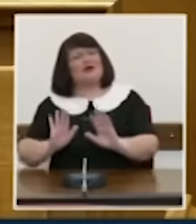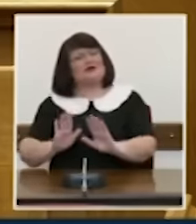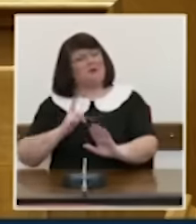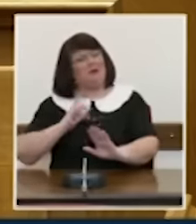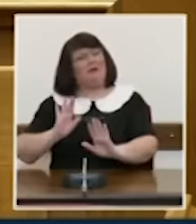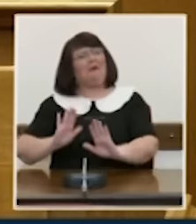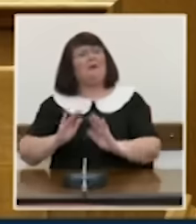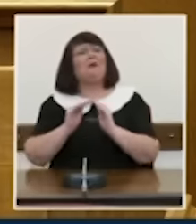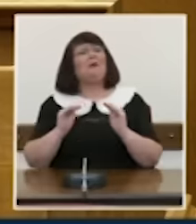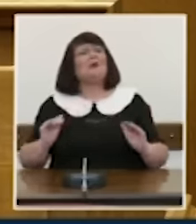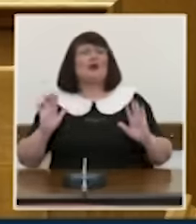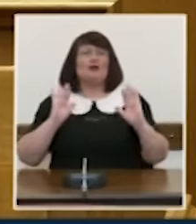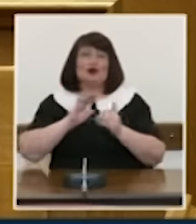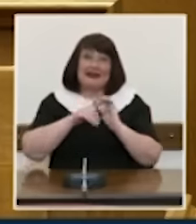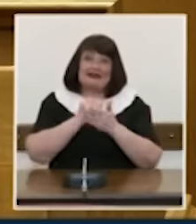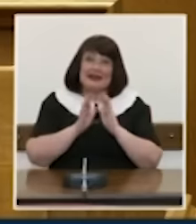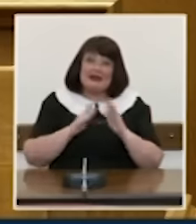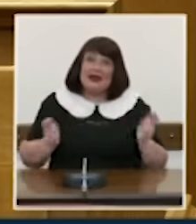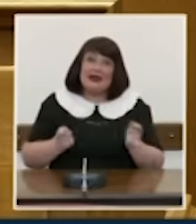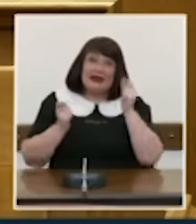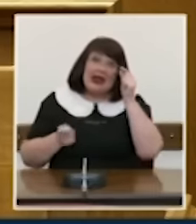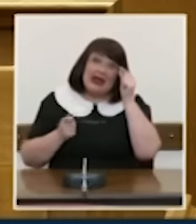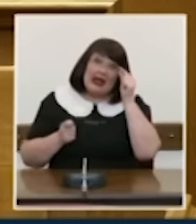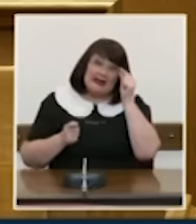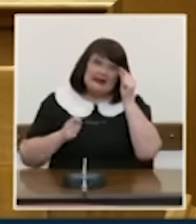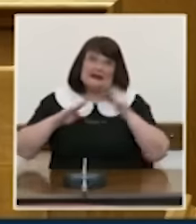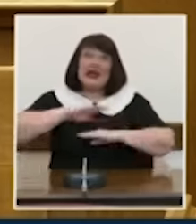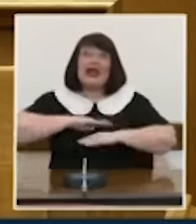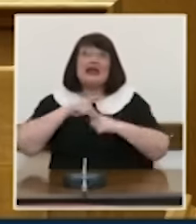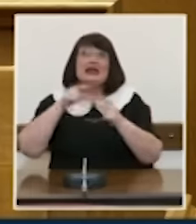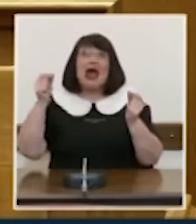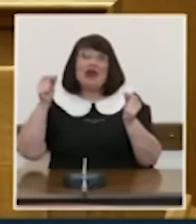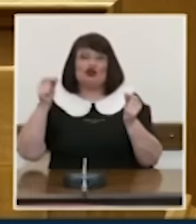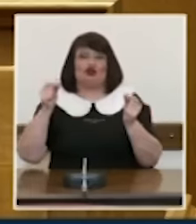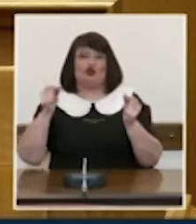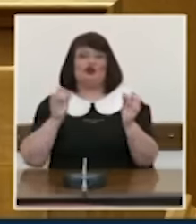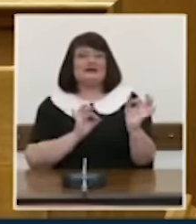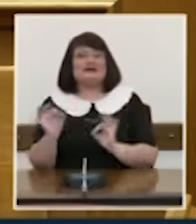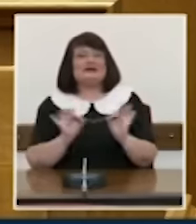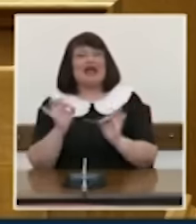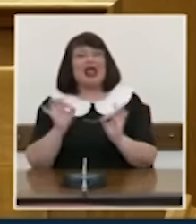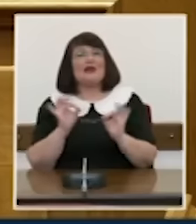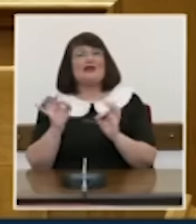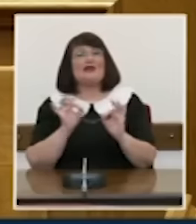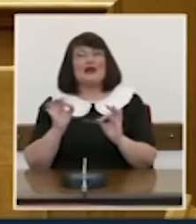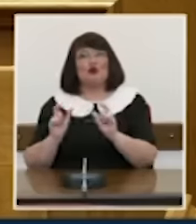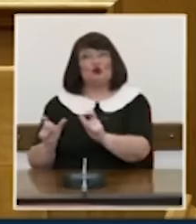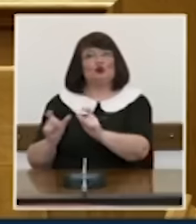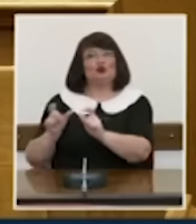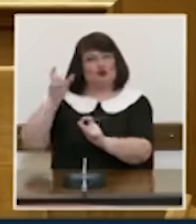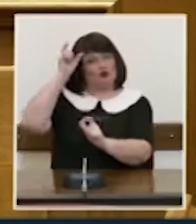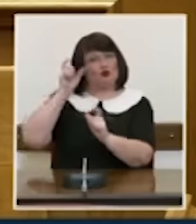σας ενδιαφέρει να υλοποιήσετε τον ατοϊκό σχεδιασμό για τη συγκράτηση της Τουρκίας, λέτε,